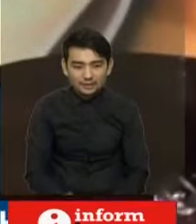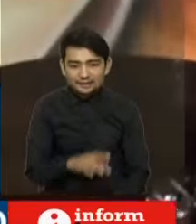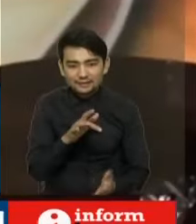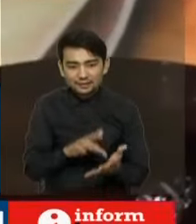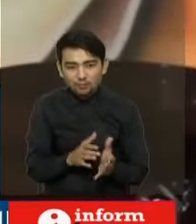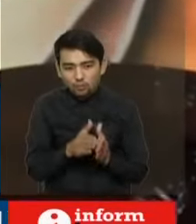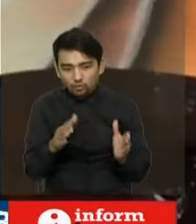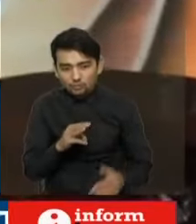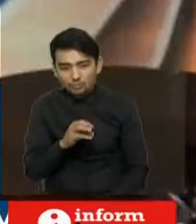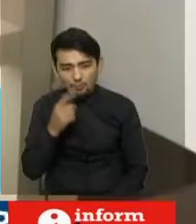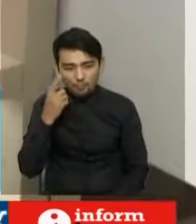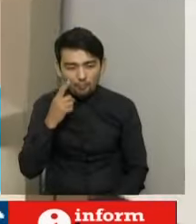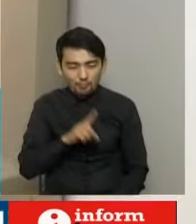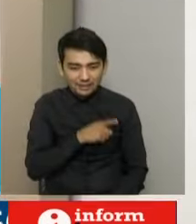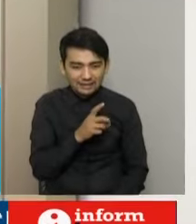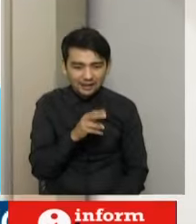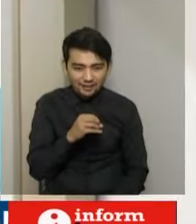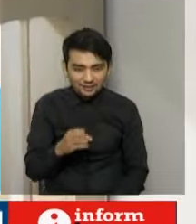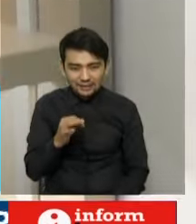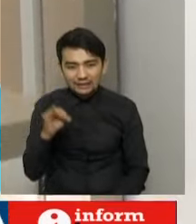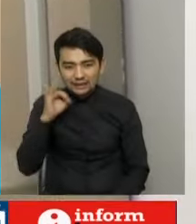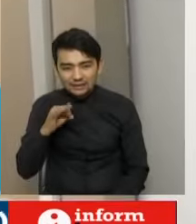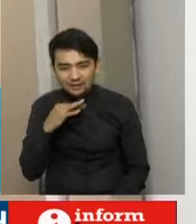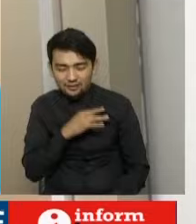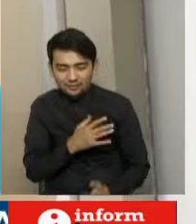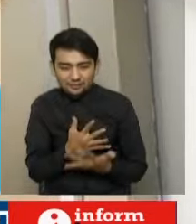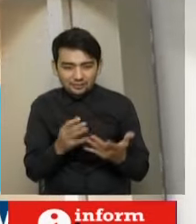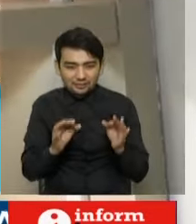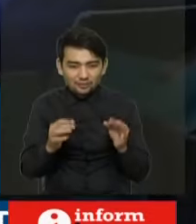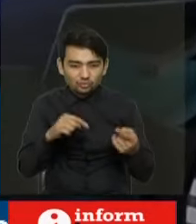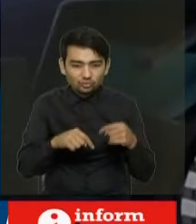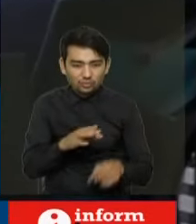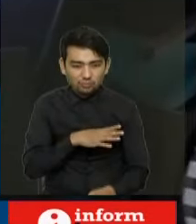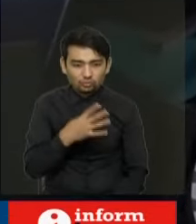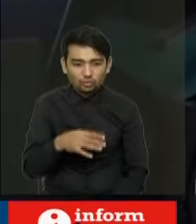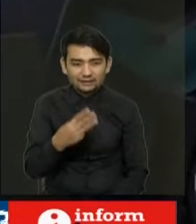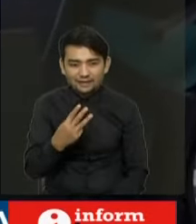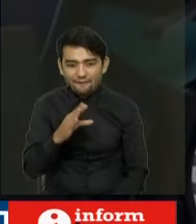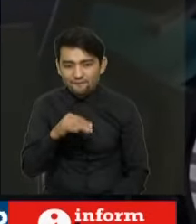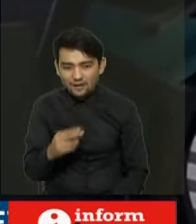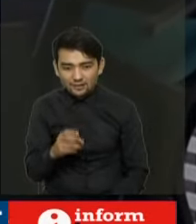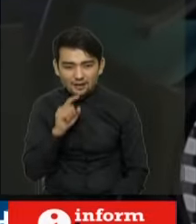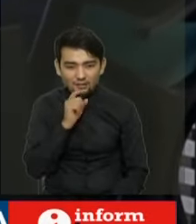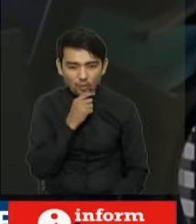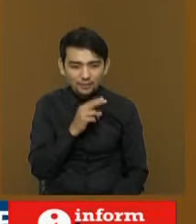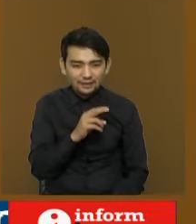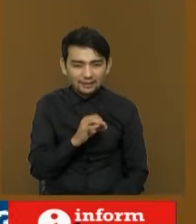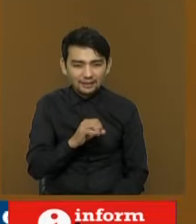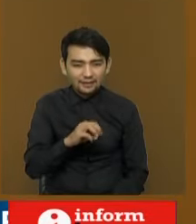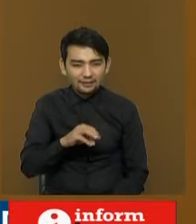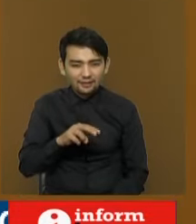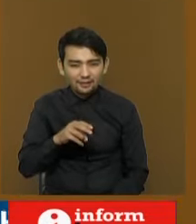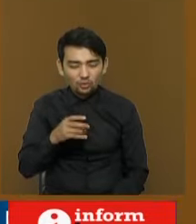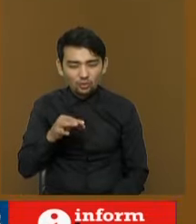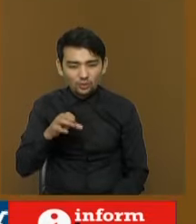количество мастер-классов и интересных мероприятий. На сегодня в креативную индустрию входит 43 вида экономической деятельности. Эльмира